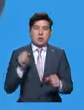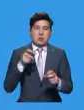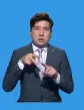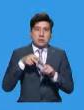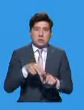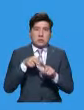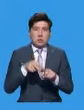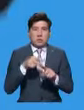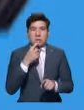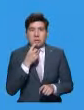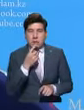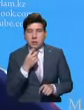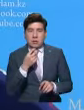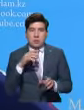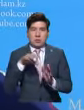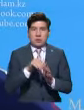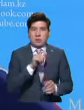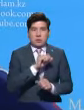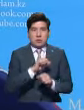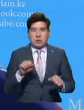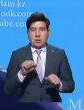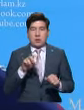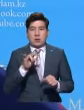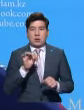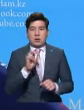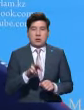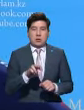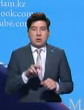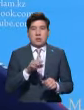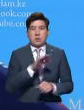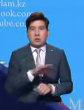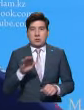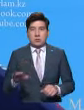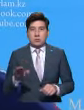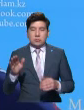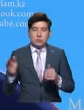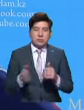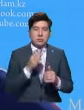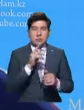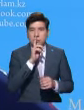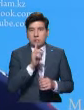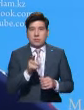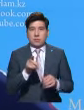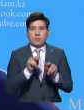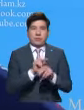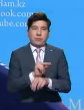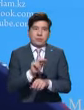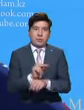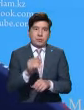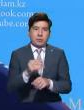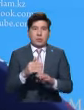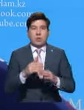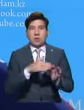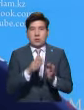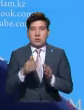қанату көгерту емес. Бәрібір де біз сол енді баланы ұрмау тәрбиелеуге келе жатырмыз ғой,